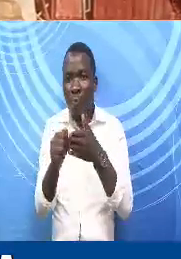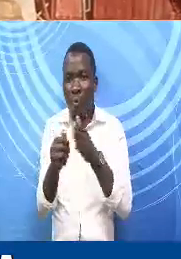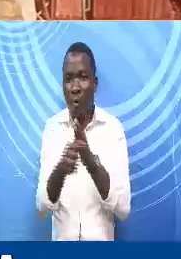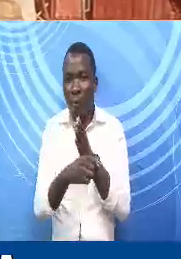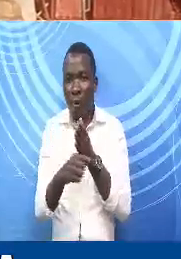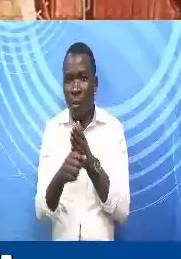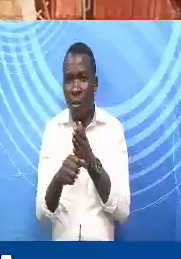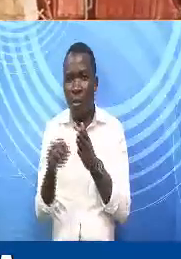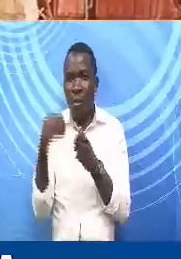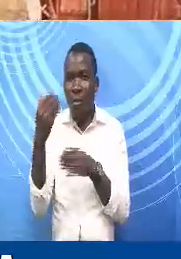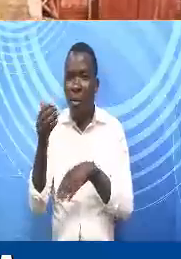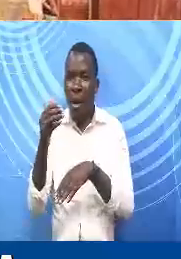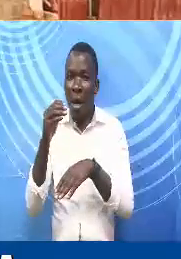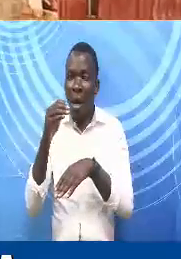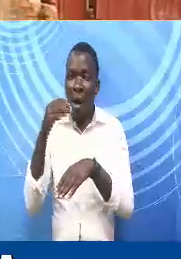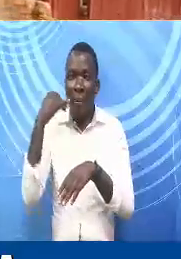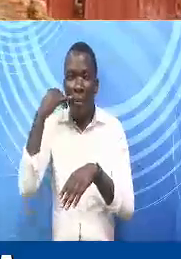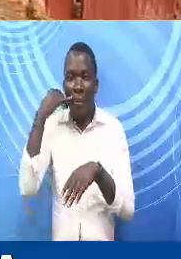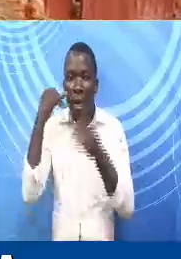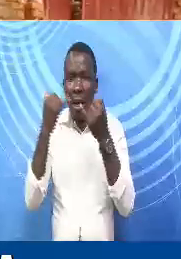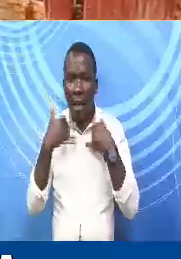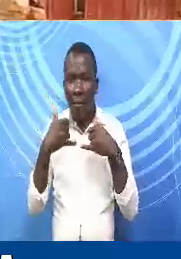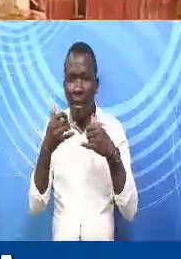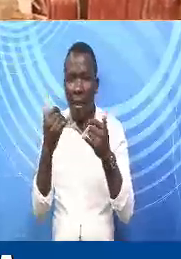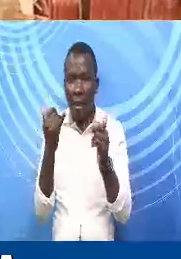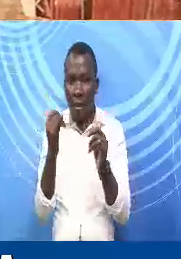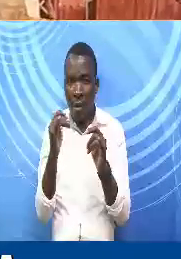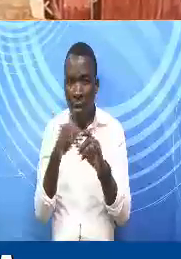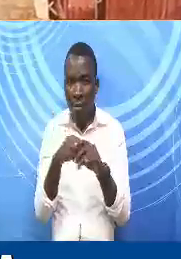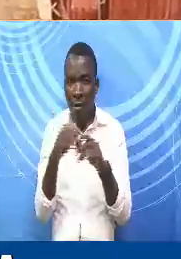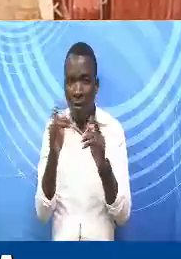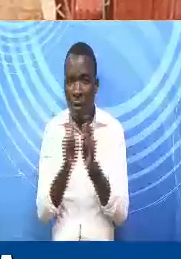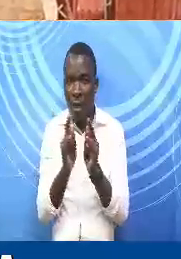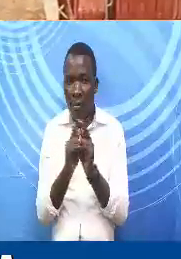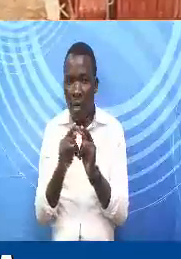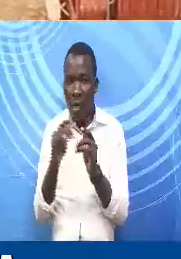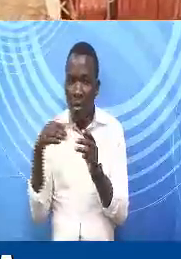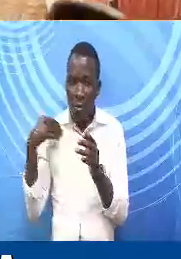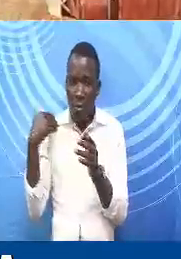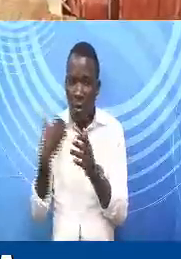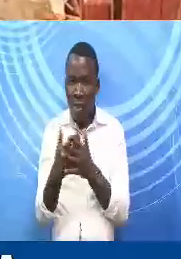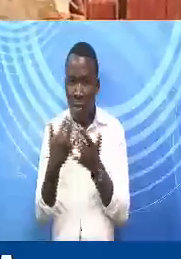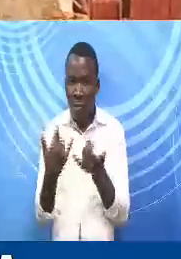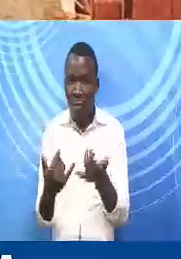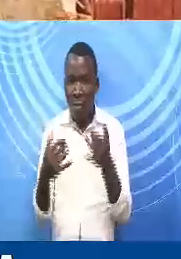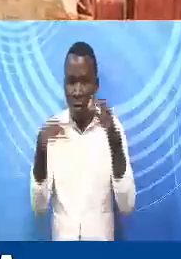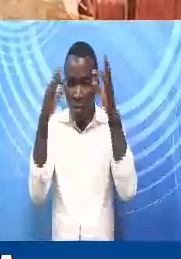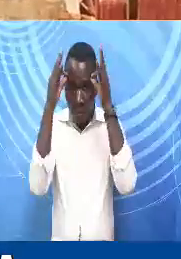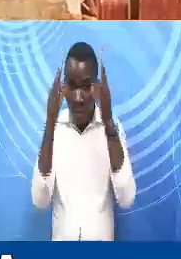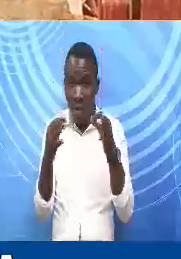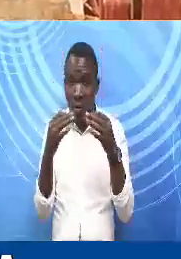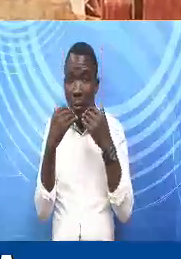umuhamagaye arambwira ngo ari mu nama kugeza ubu rero nta mwanzuro dufite uhari n'uw'igitugu